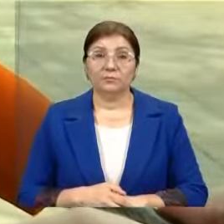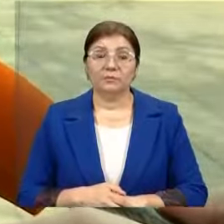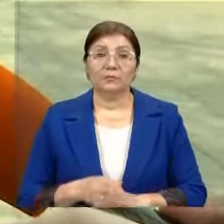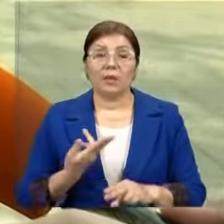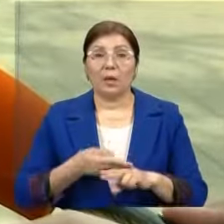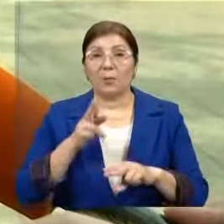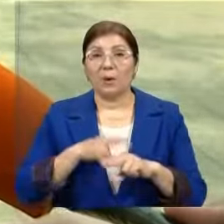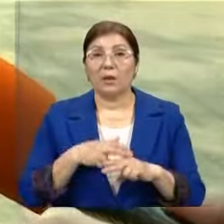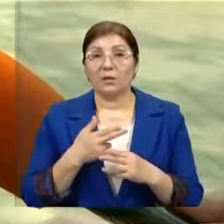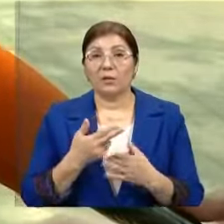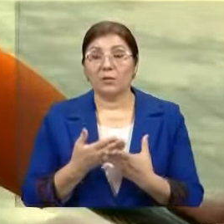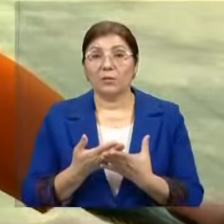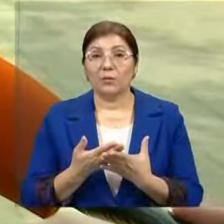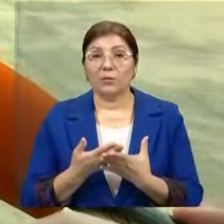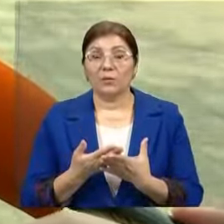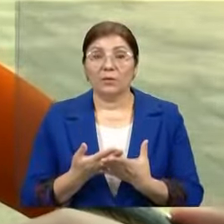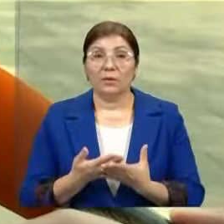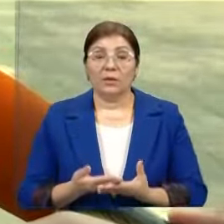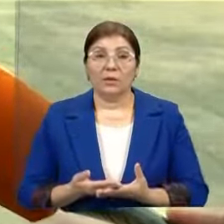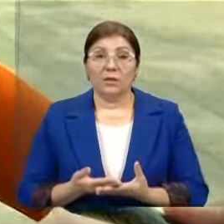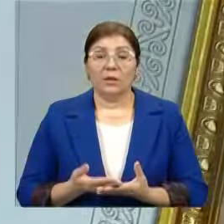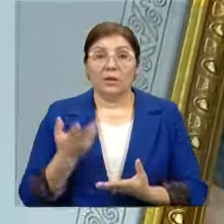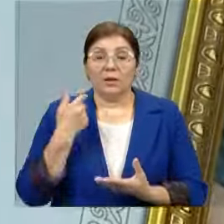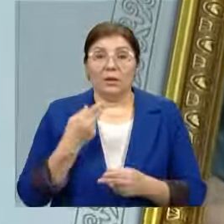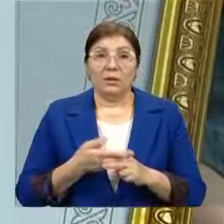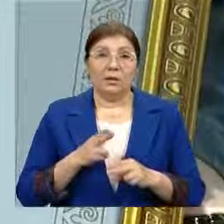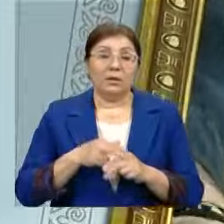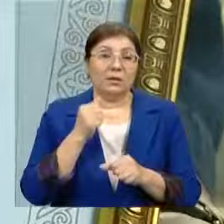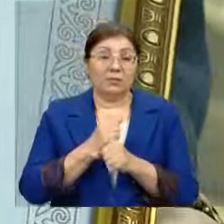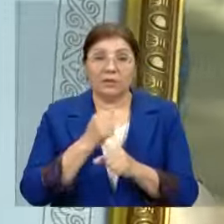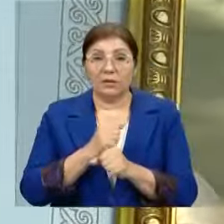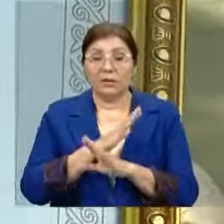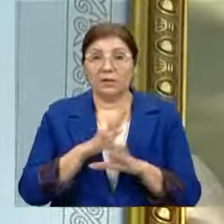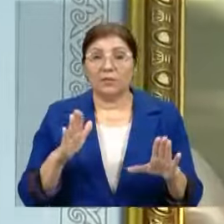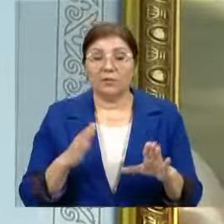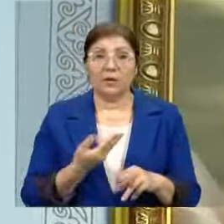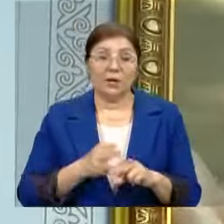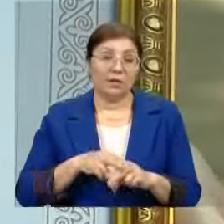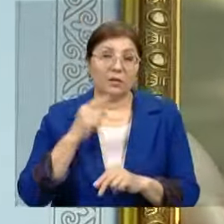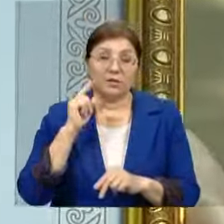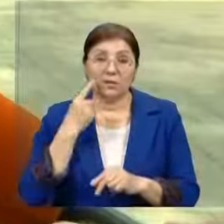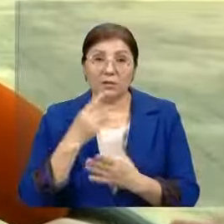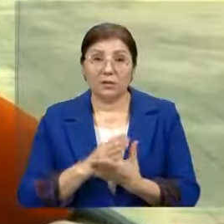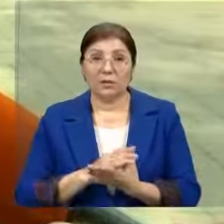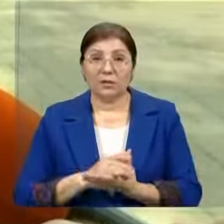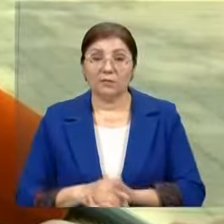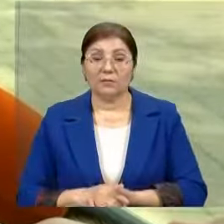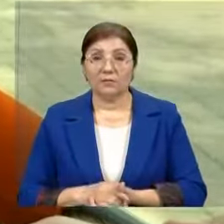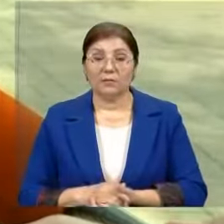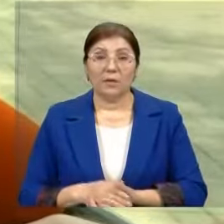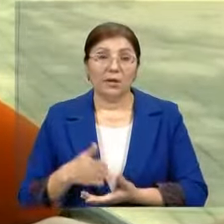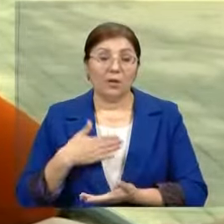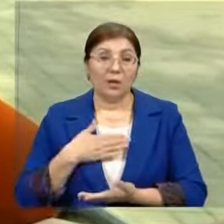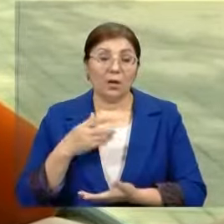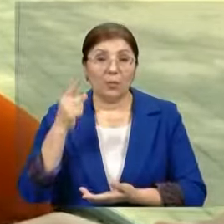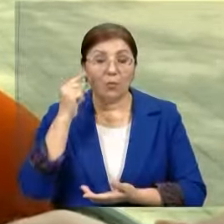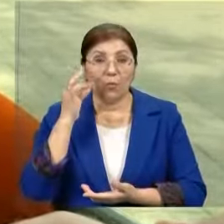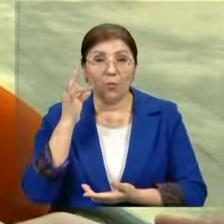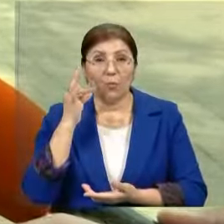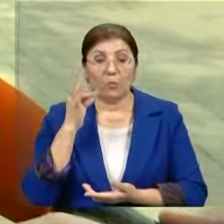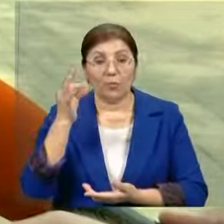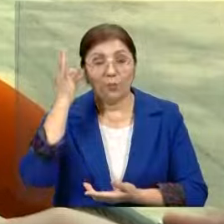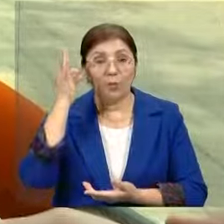Поэтому, ну и как-то, если этого не делать, мне кажется, ну это же стыдно, понимаете? Я помню, перед саммитом